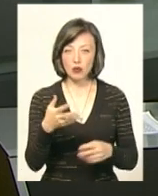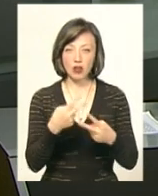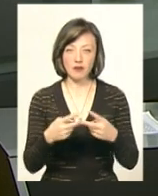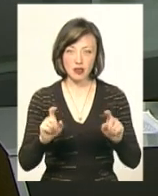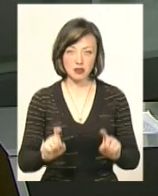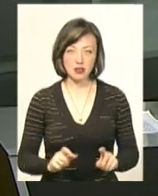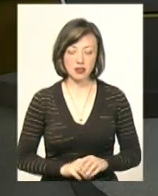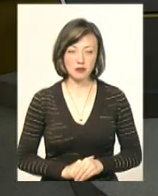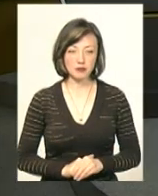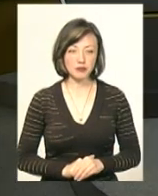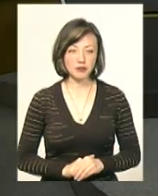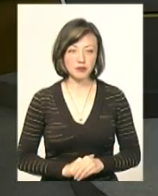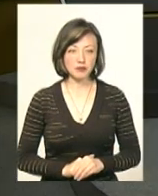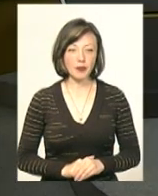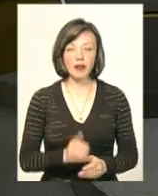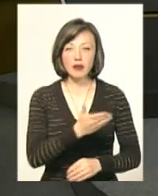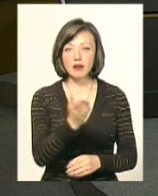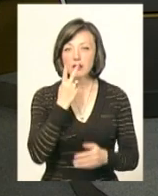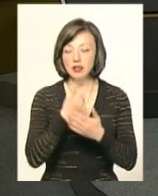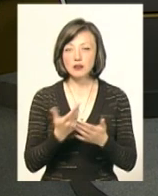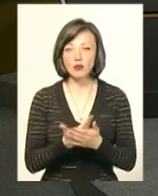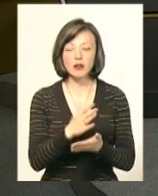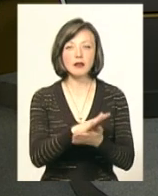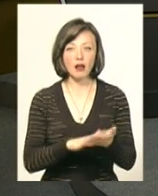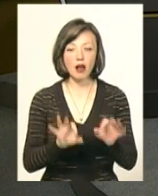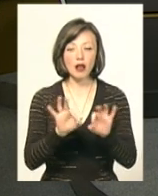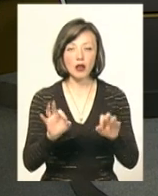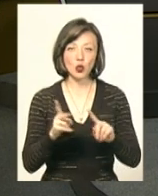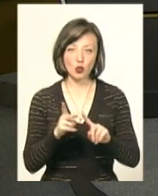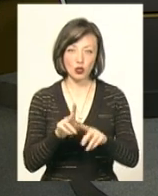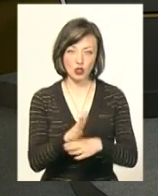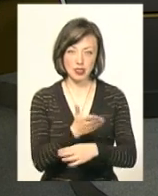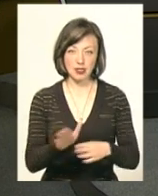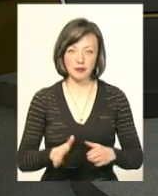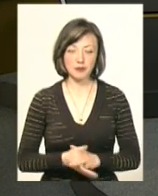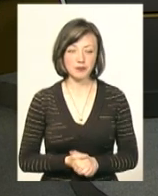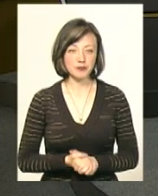в'язниця. Ви дивитеся новини. Далі анонс їх другої частини.